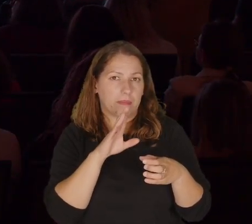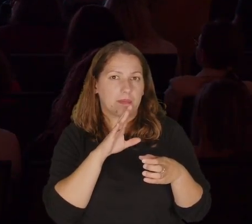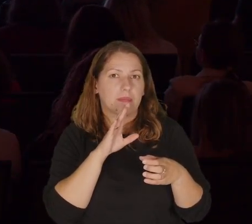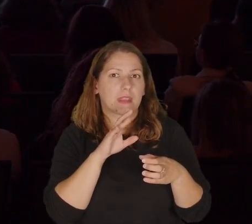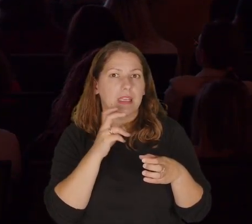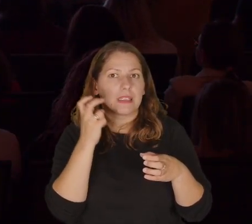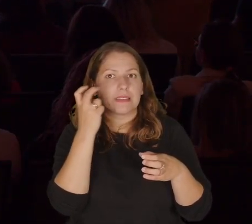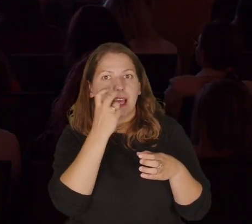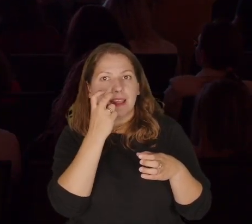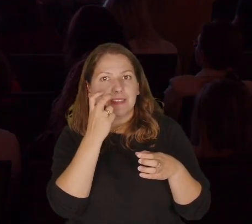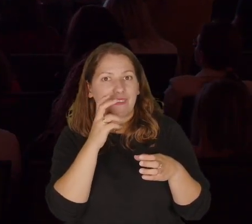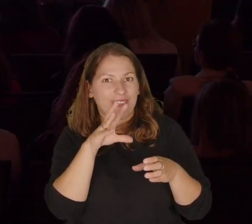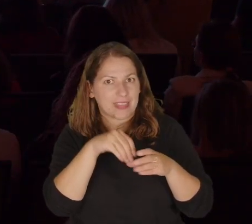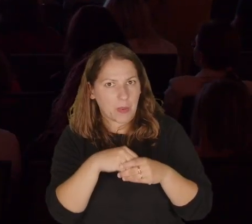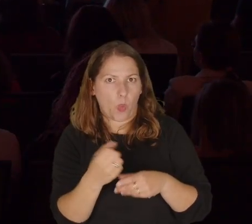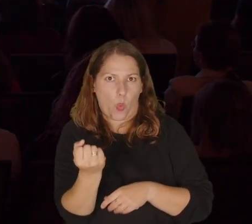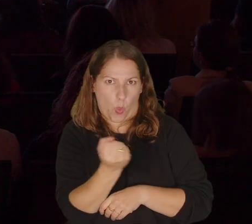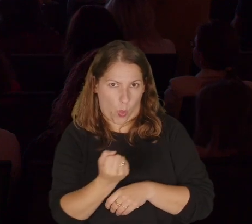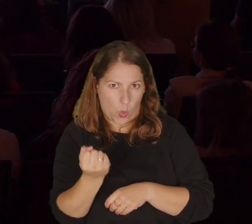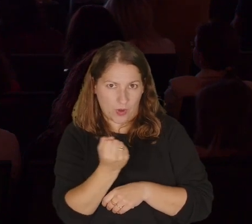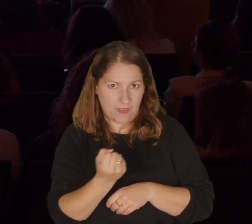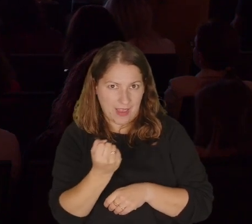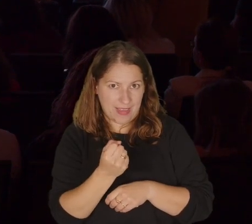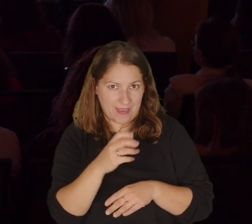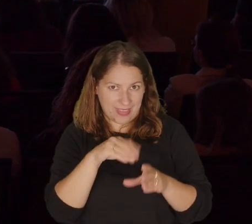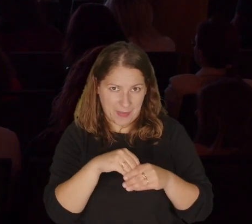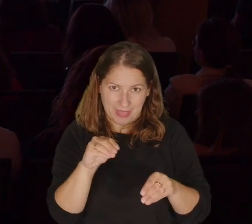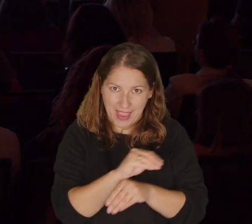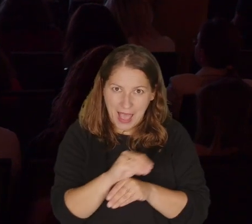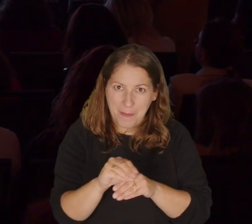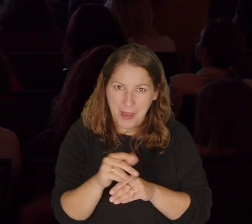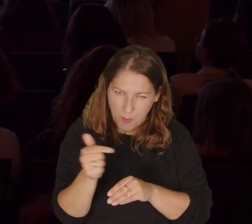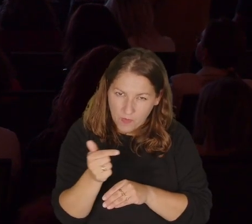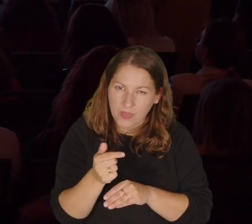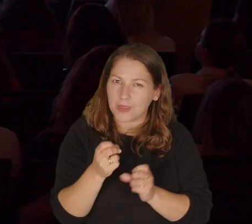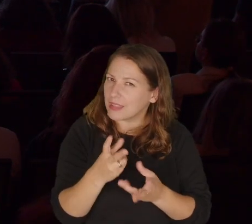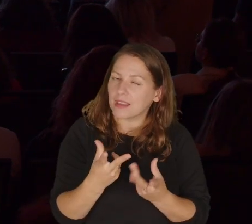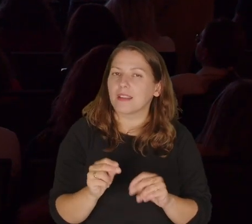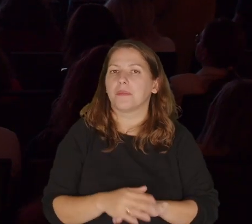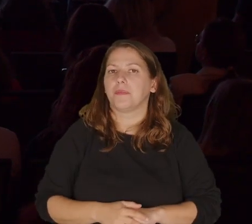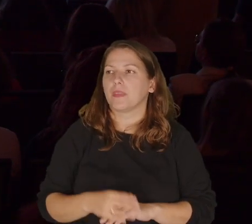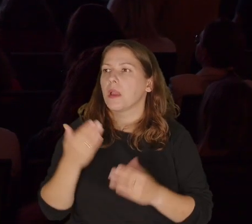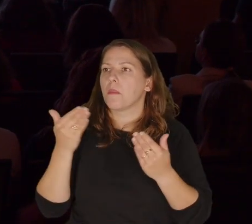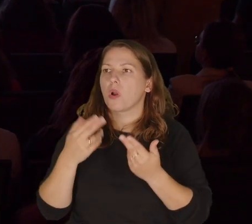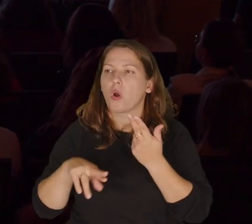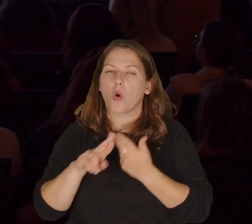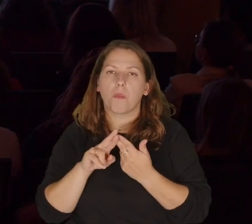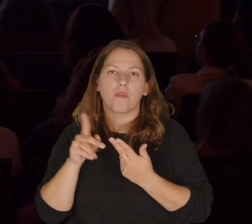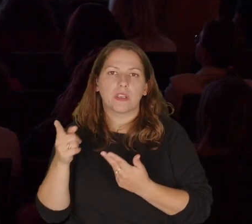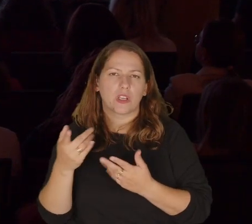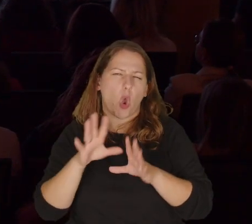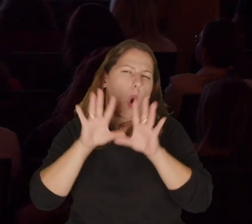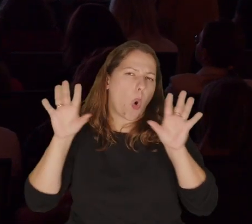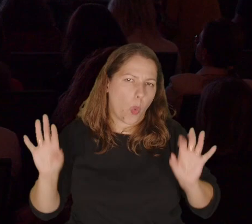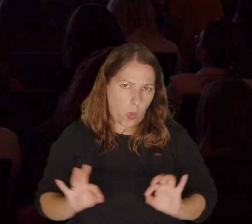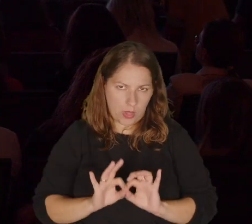wysepkowe zainteresowania powinny być używane do terapii, czy nie? Mogę odpowiedzieć na to pytanie bardzo, bardzo